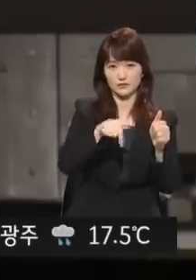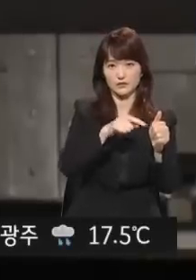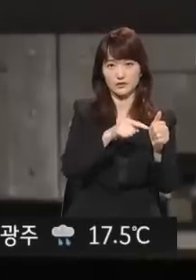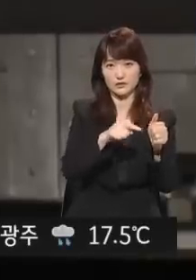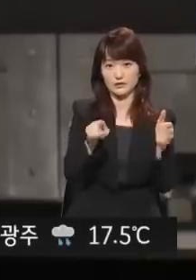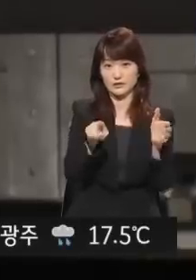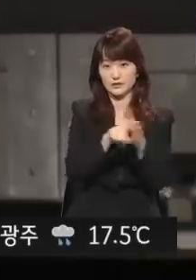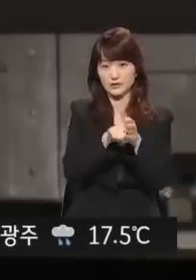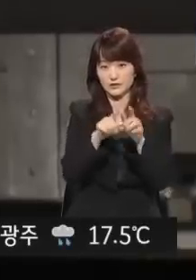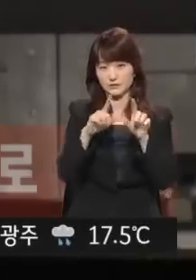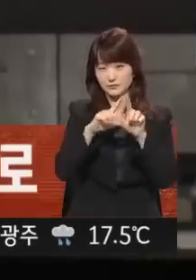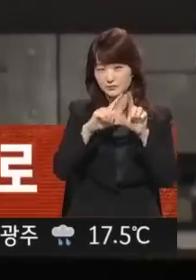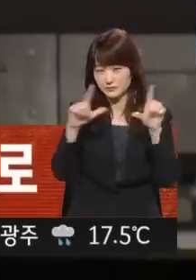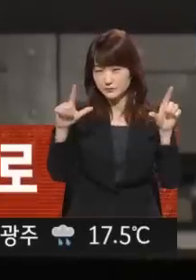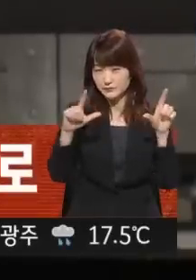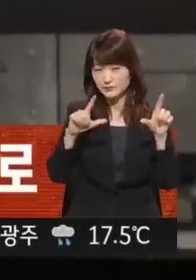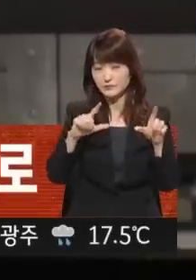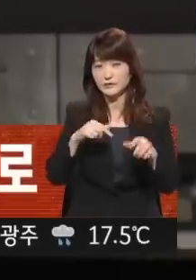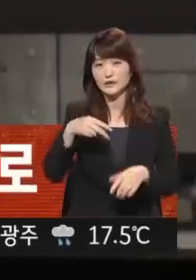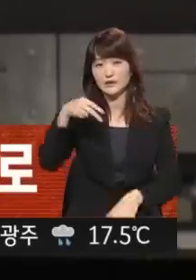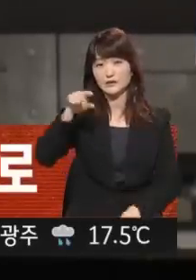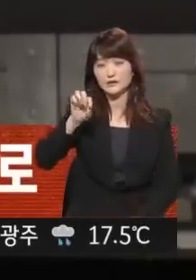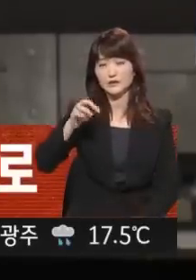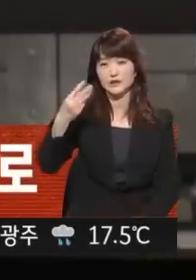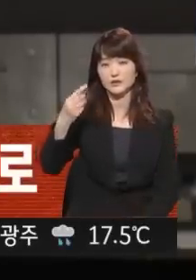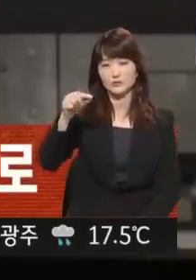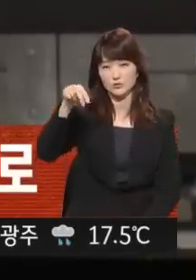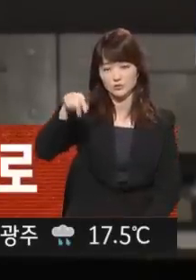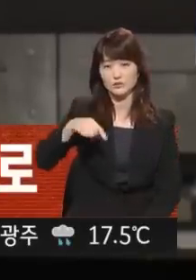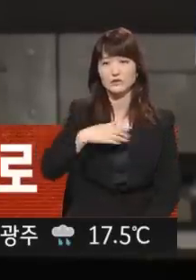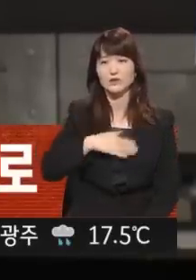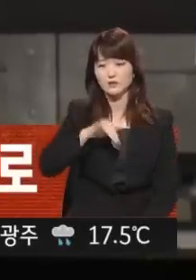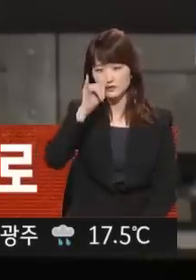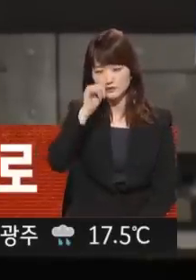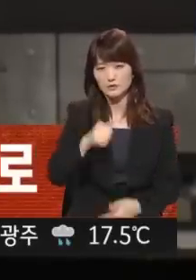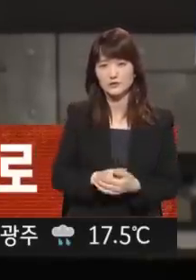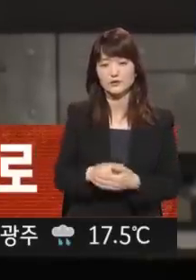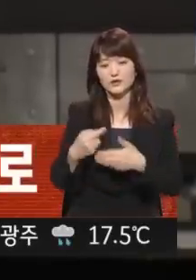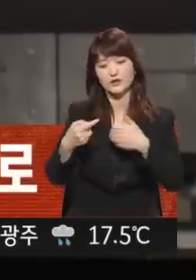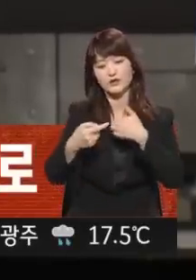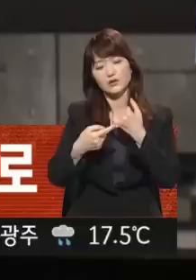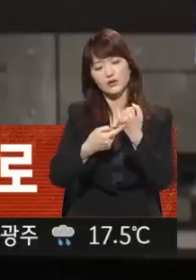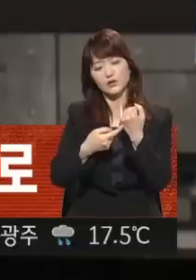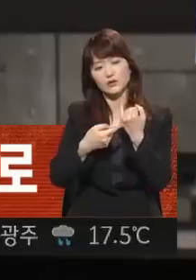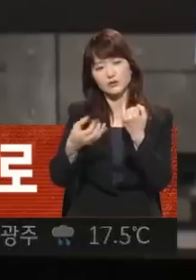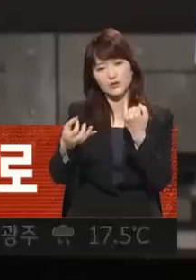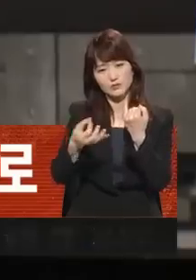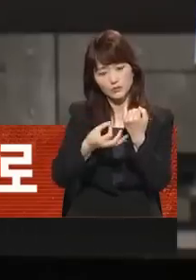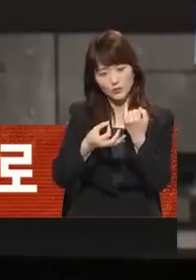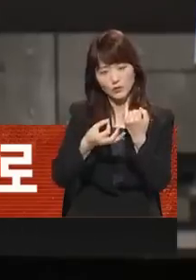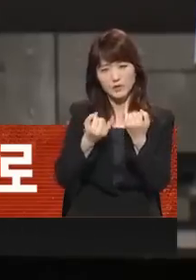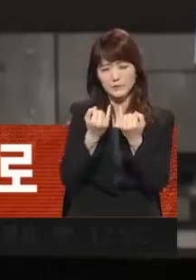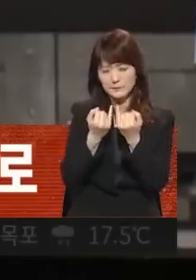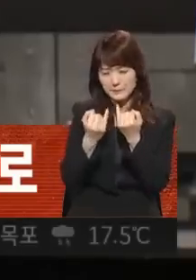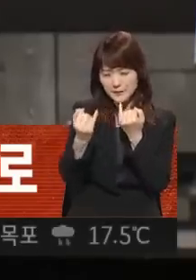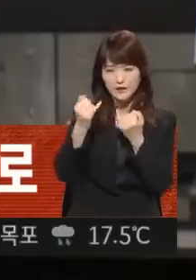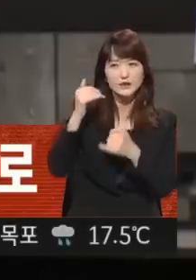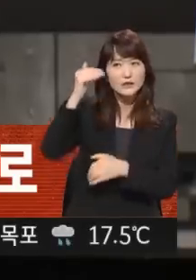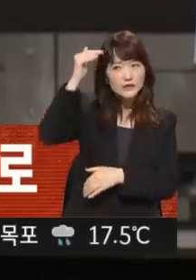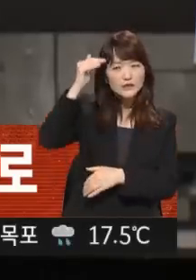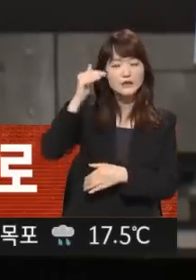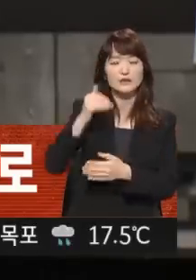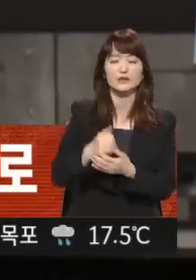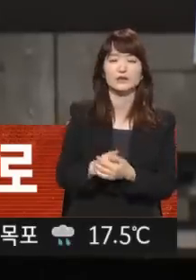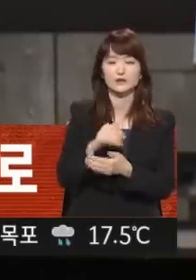상록수라는 이름으로 좀 알려져 있는데 일정한 키라든지 일정한 외모이 여권을 좀 갖췄을 때 증명서기 승인에서